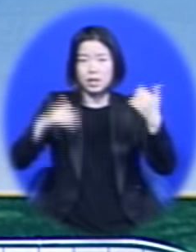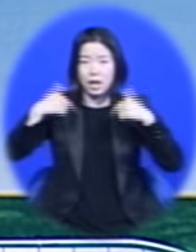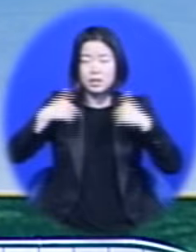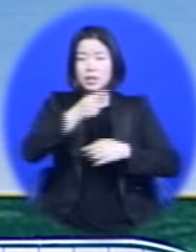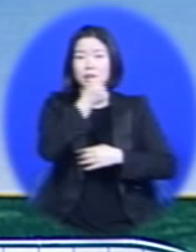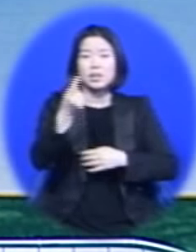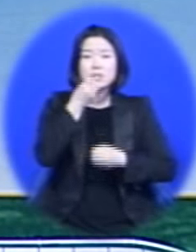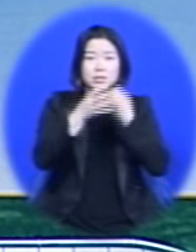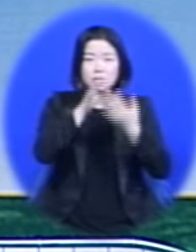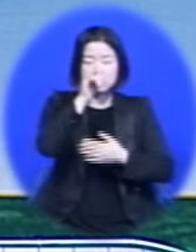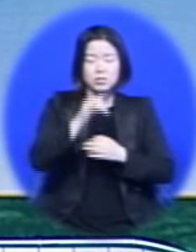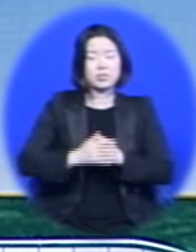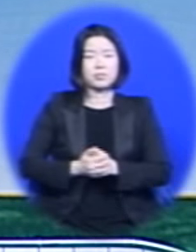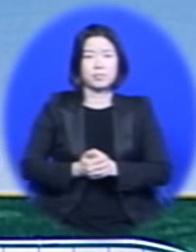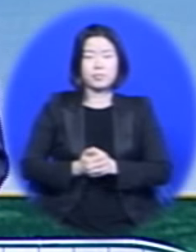것입니다.